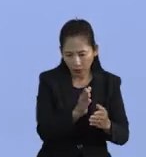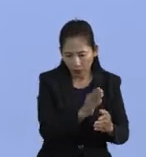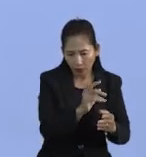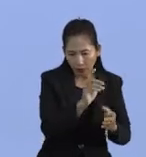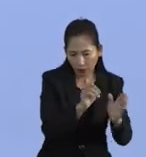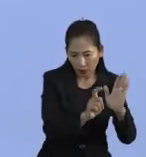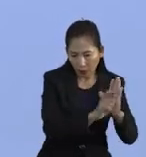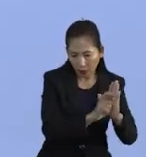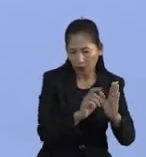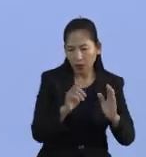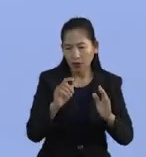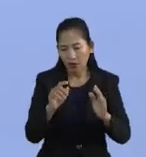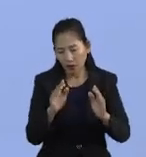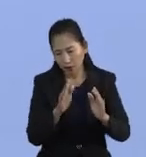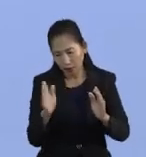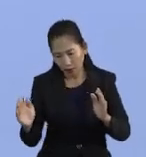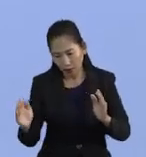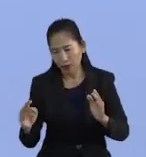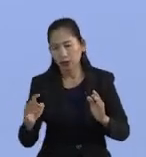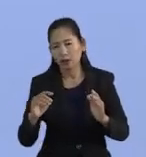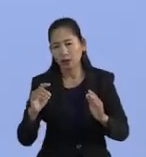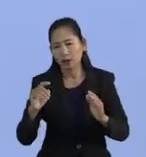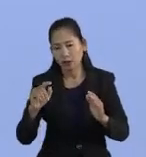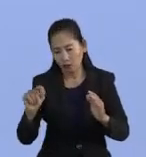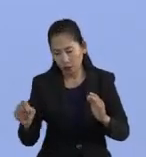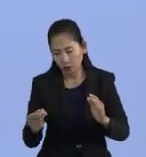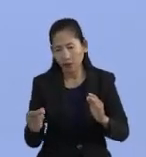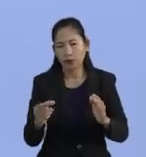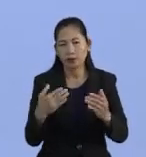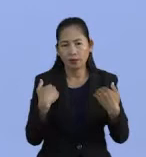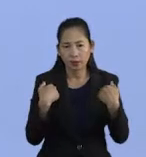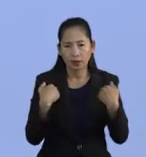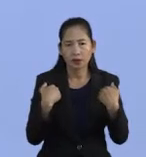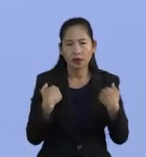chẳng hàng này cứ chụp này cốt được con đấy, này cốt miến,